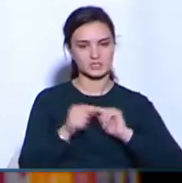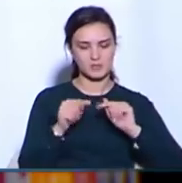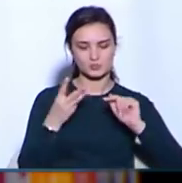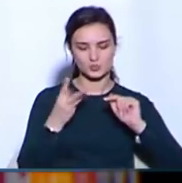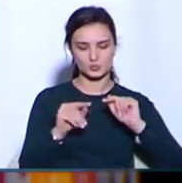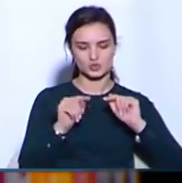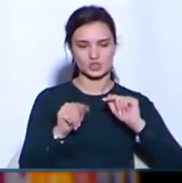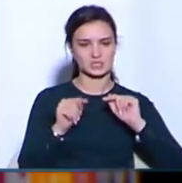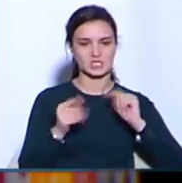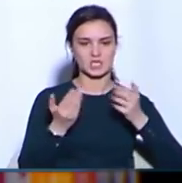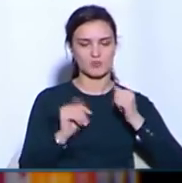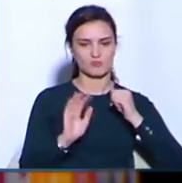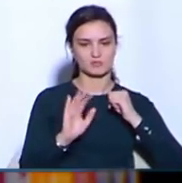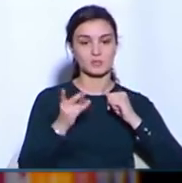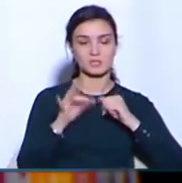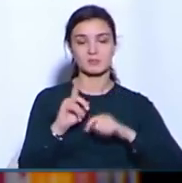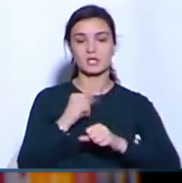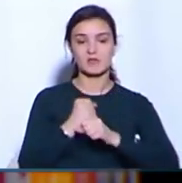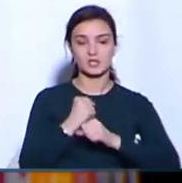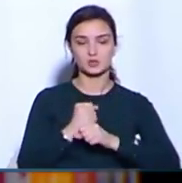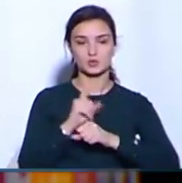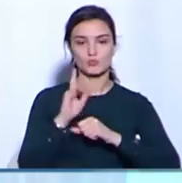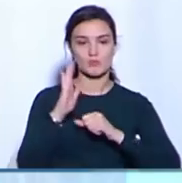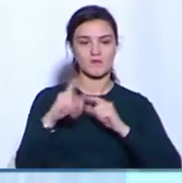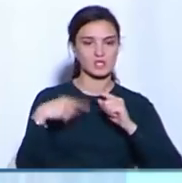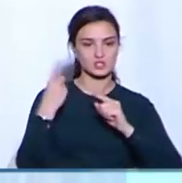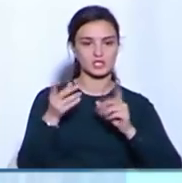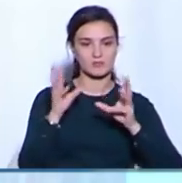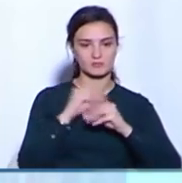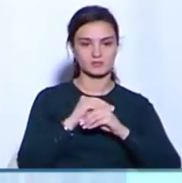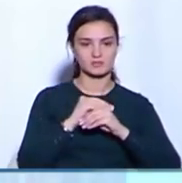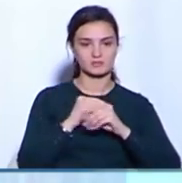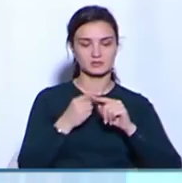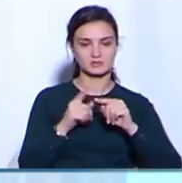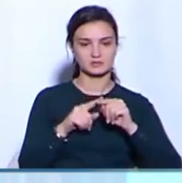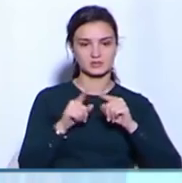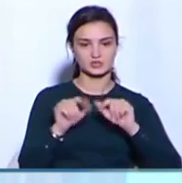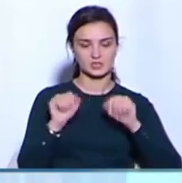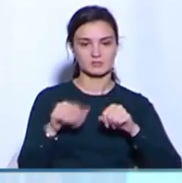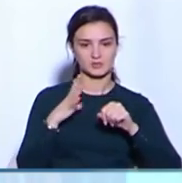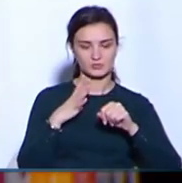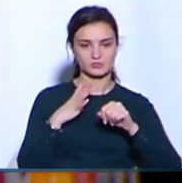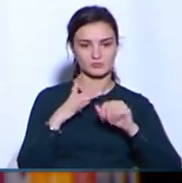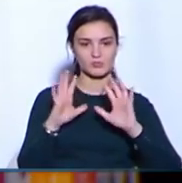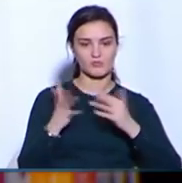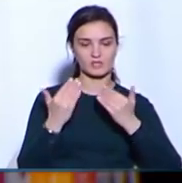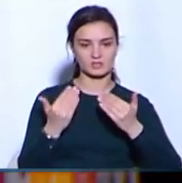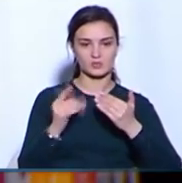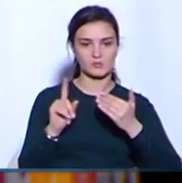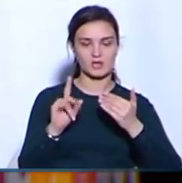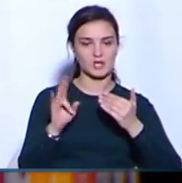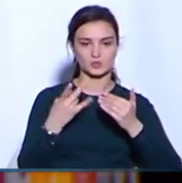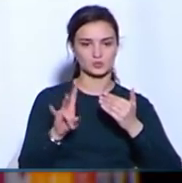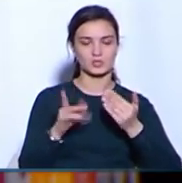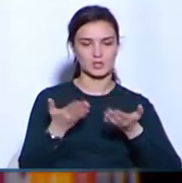ეს ნაბიჯი არ გამოვიდა, მაგრამ რა გავაკეთოთ რომ მომავალში გამოვიდეს? ანუ ერთის მხრივ ეს შეიძლება იყოს მოვლენა, რომელიც არც უნდა